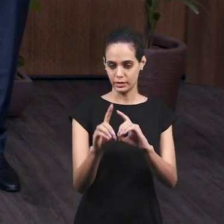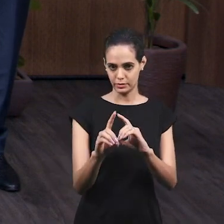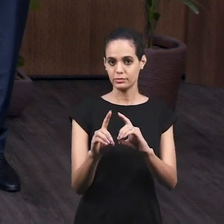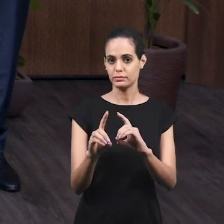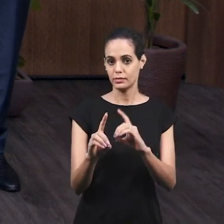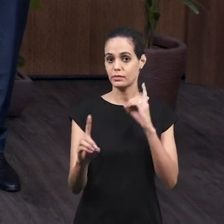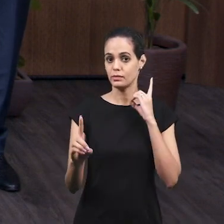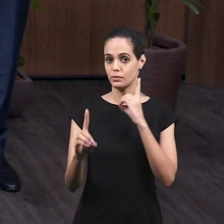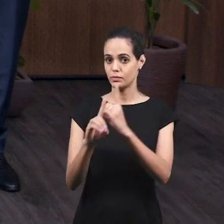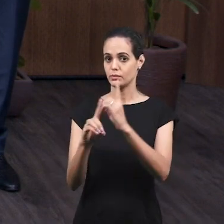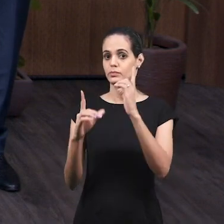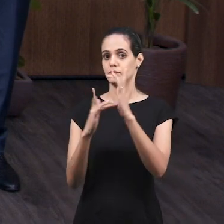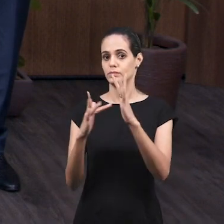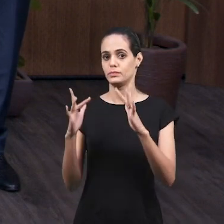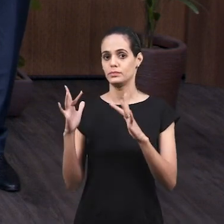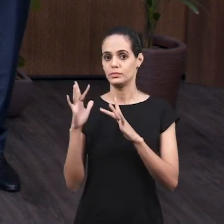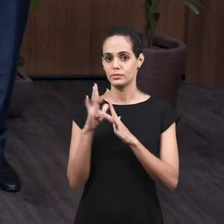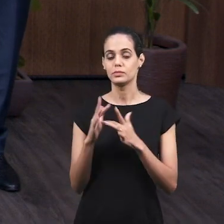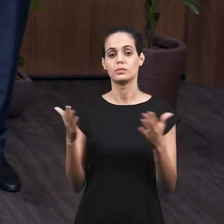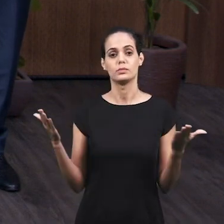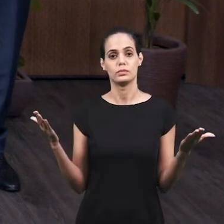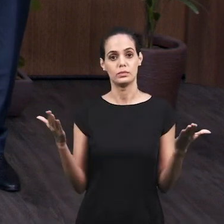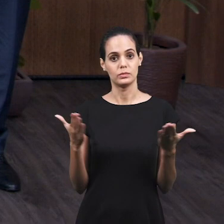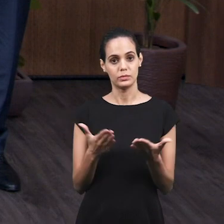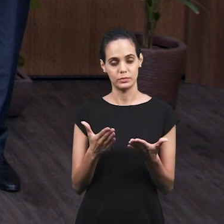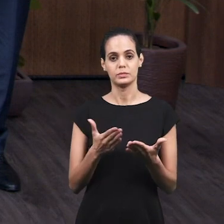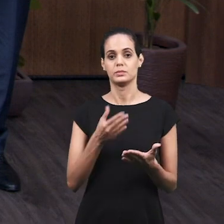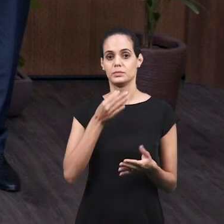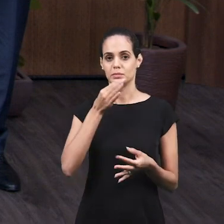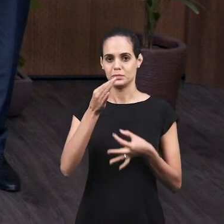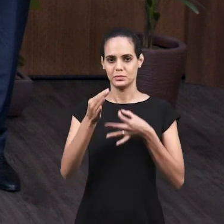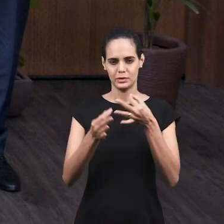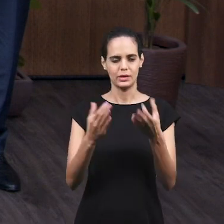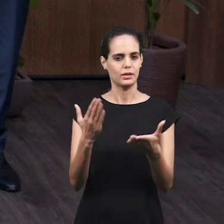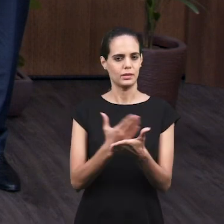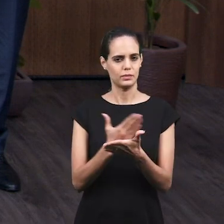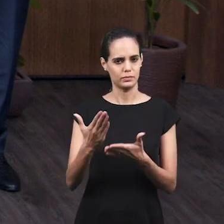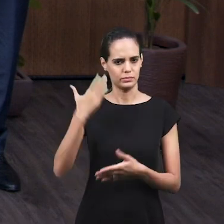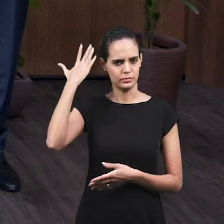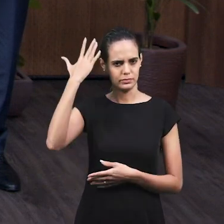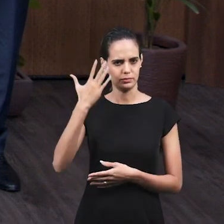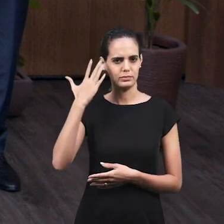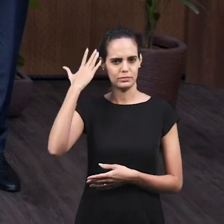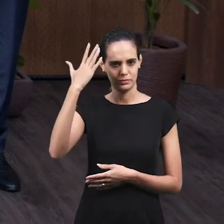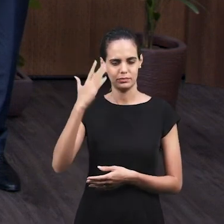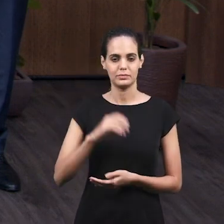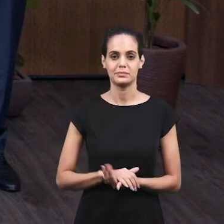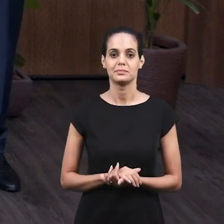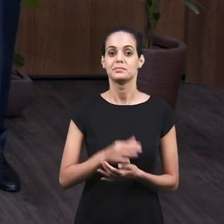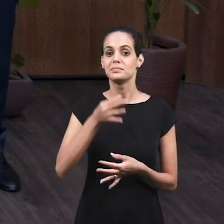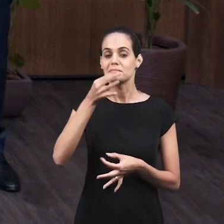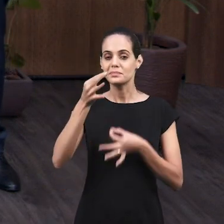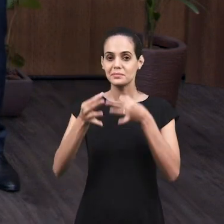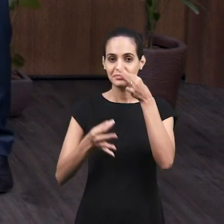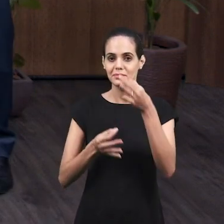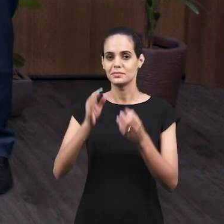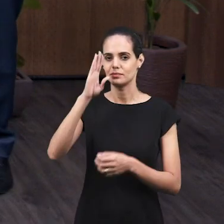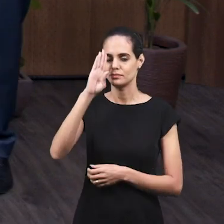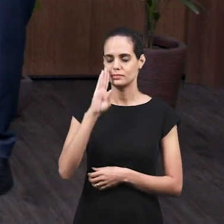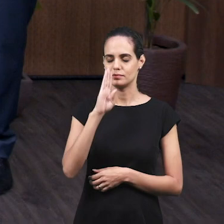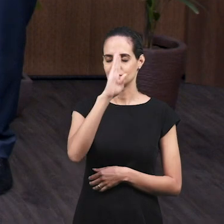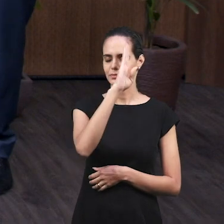doctrinaire de rencontre du Seigneur Jésus et nous citerons quelques messages